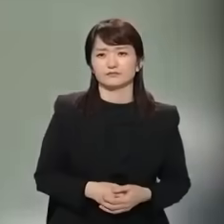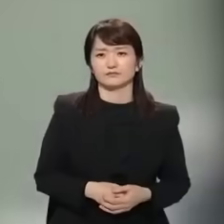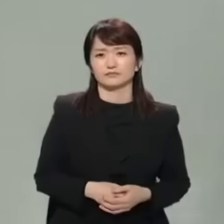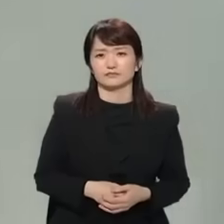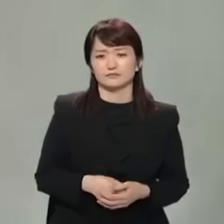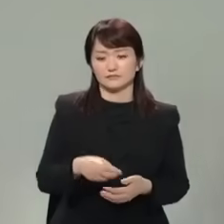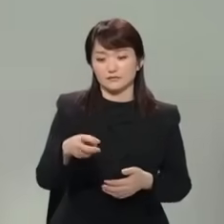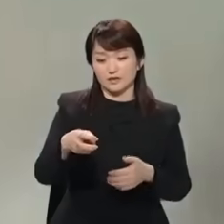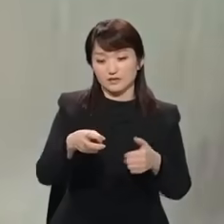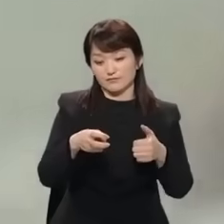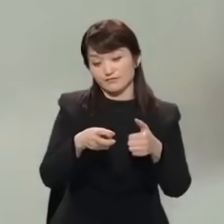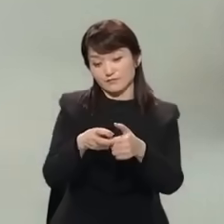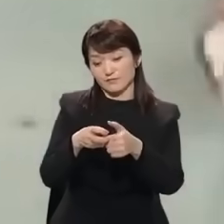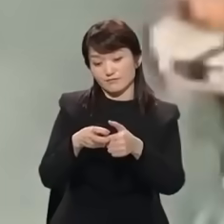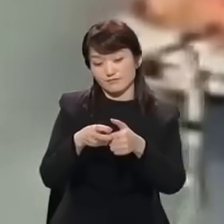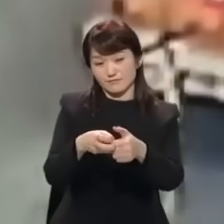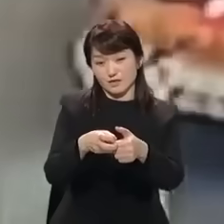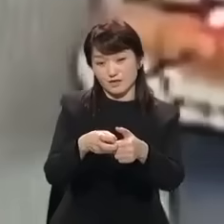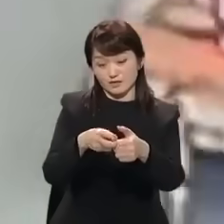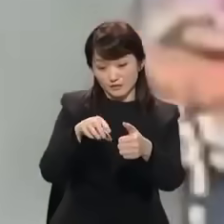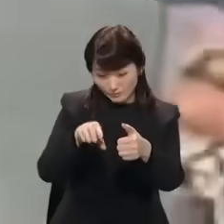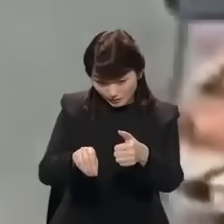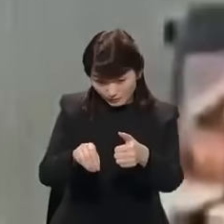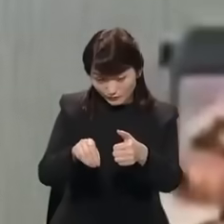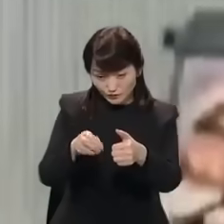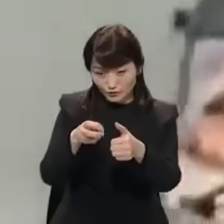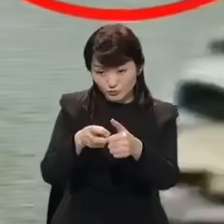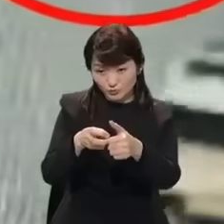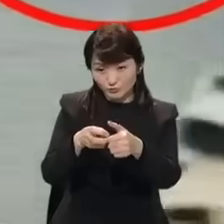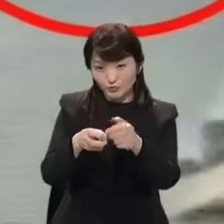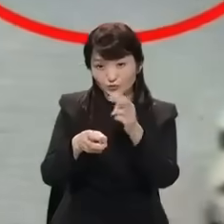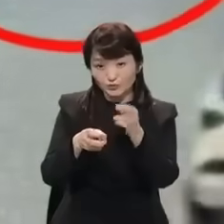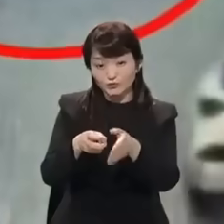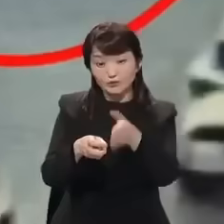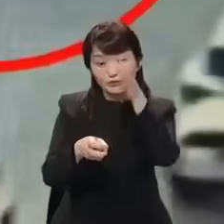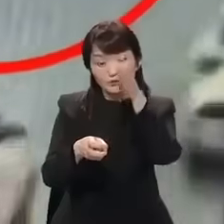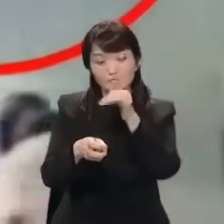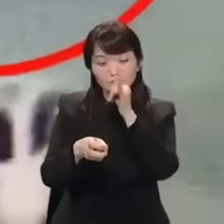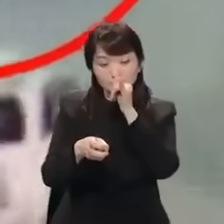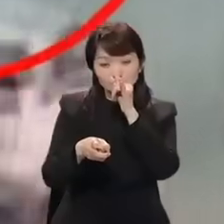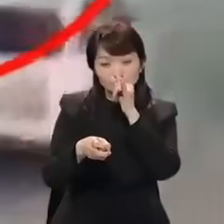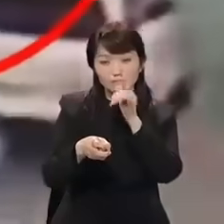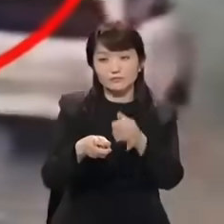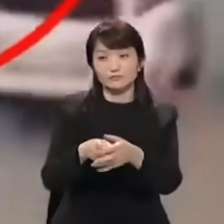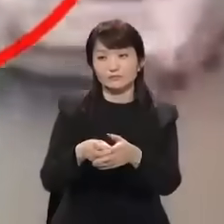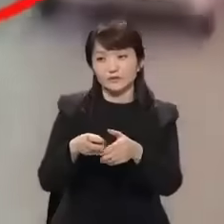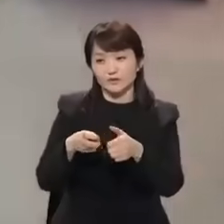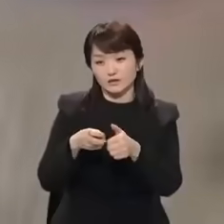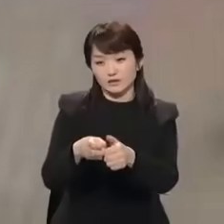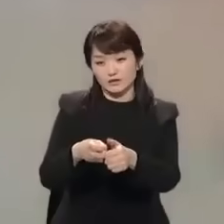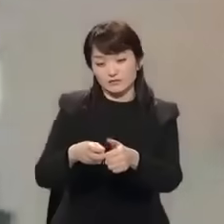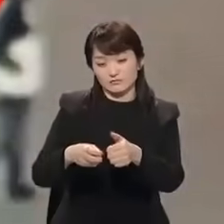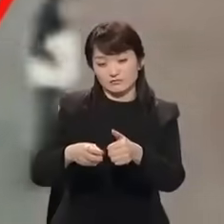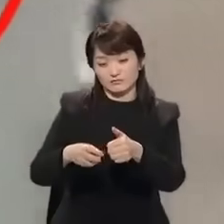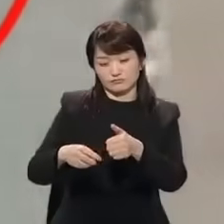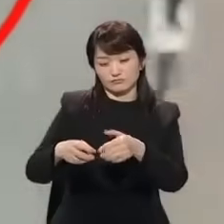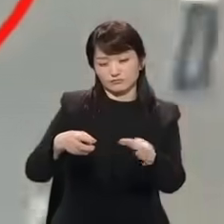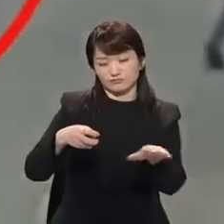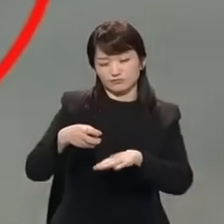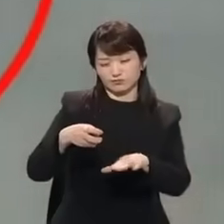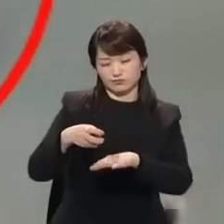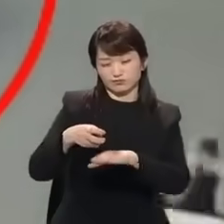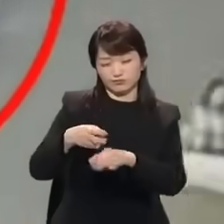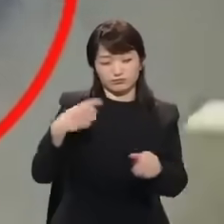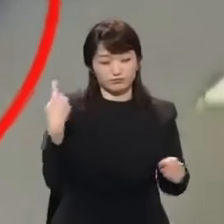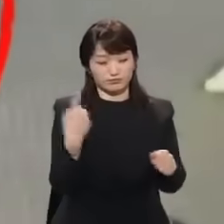되고 손을 뺄 수 있도록 창문을 내려주는 게 맞는데 이 남성은 계속 달렸고 욕설도 했다고 해요. 노라고.